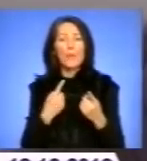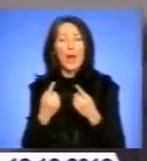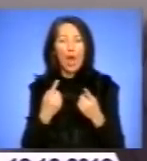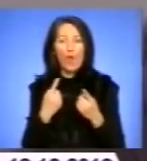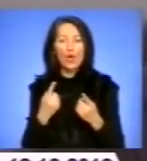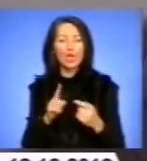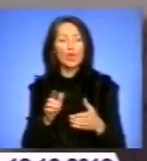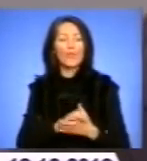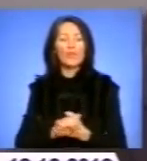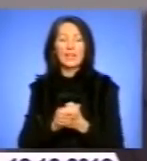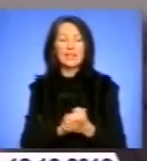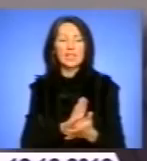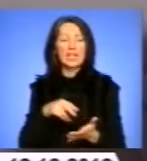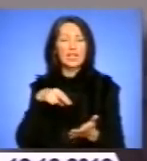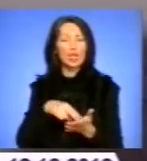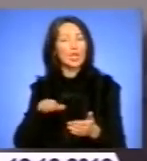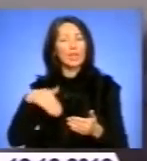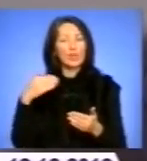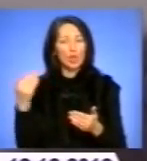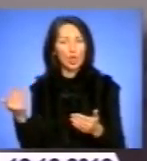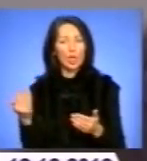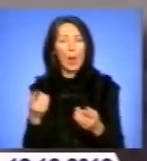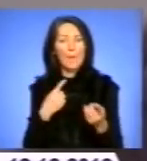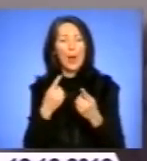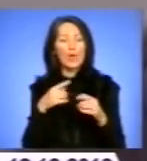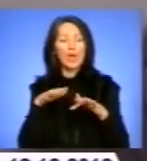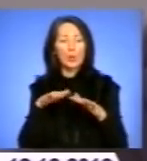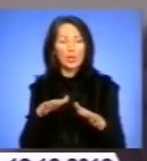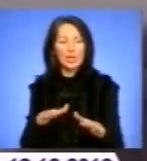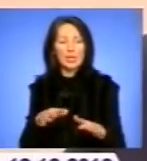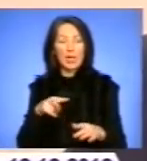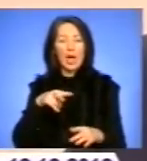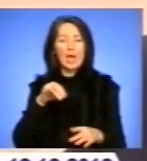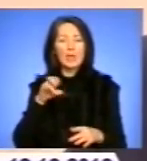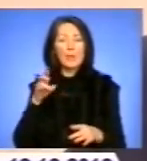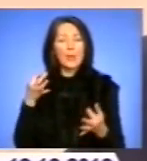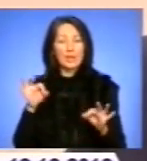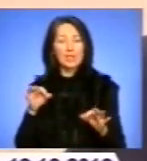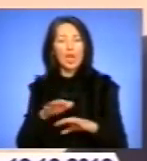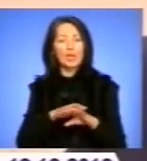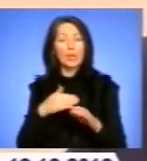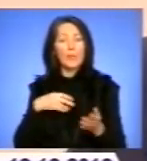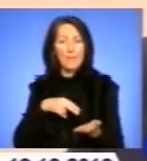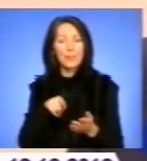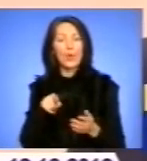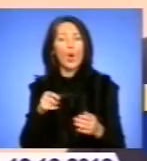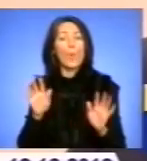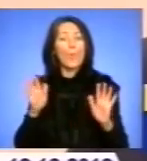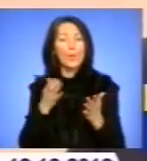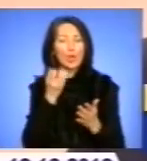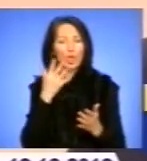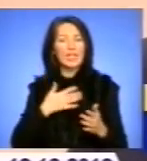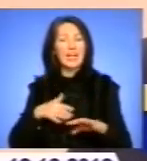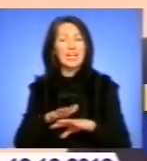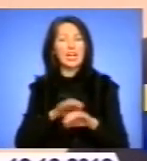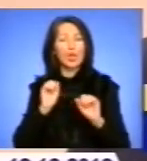щоб федерація не стояла в стороні переговорних процесів лібералізації ринку. Ми підійшли до того моменту, коли наш ринок